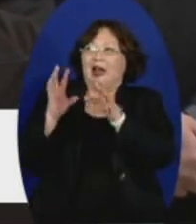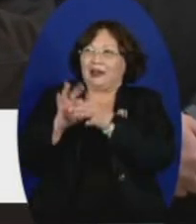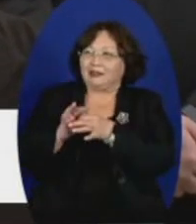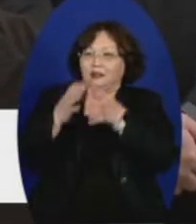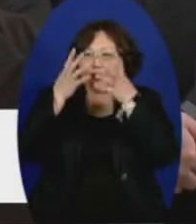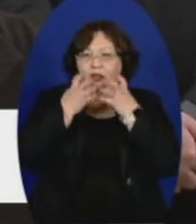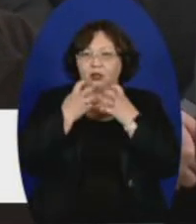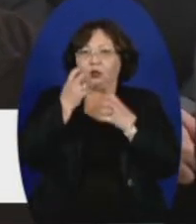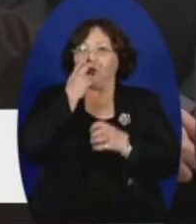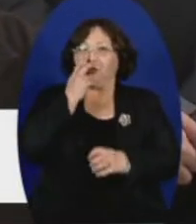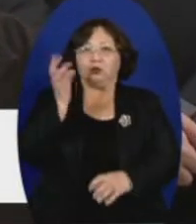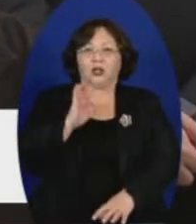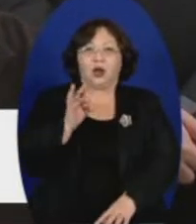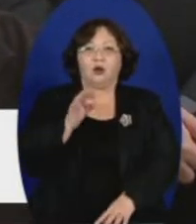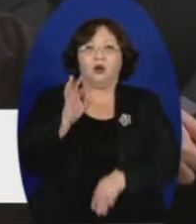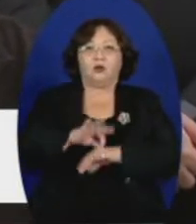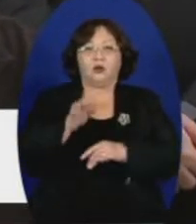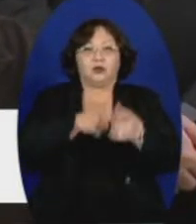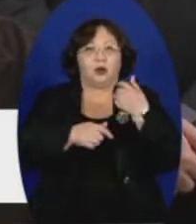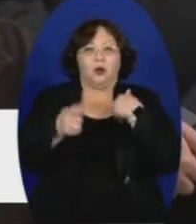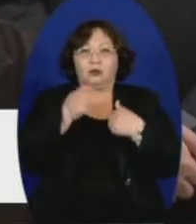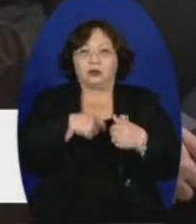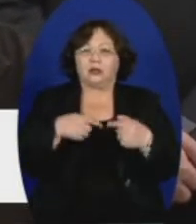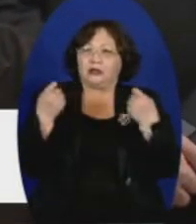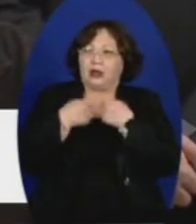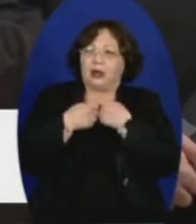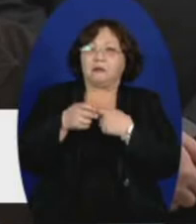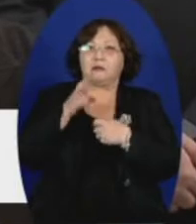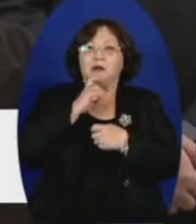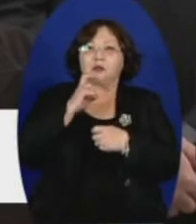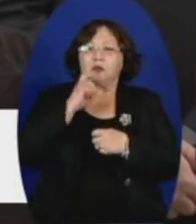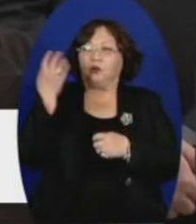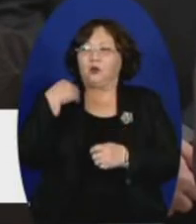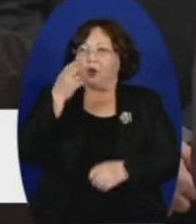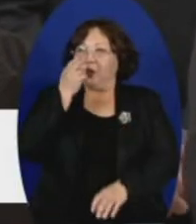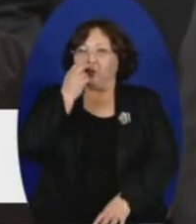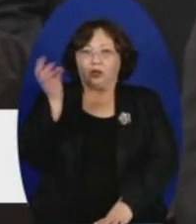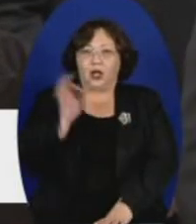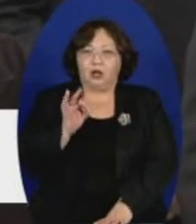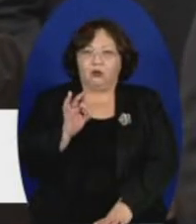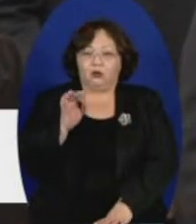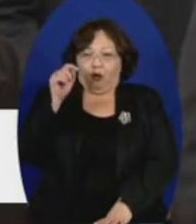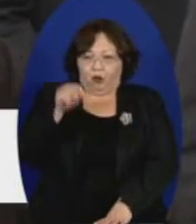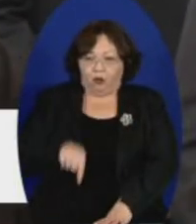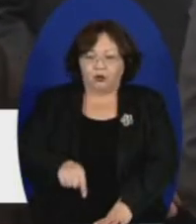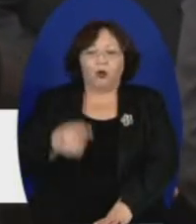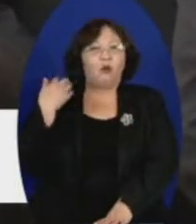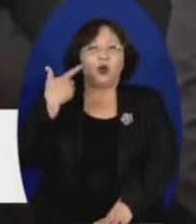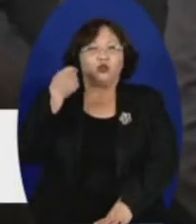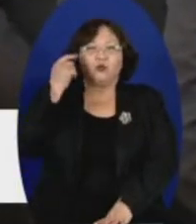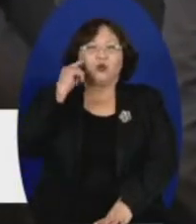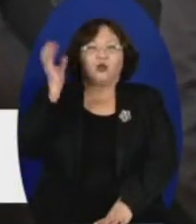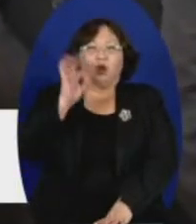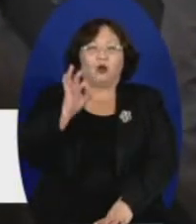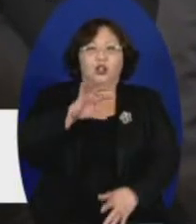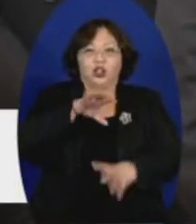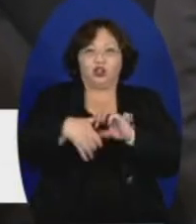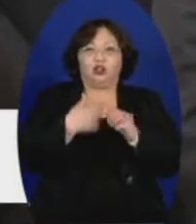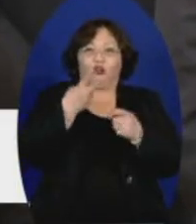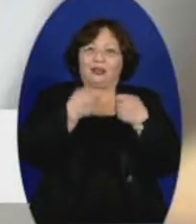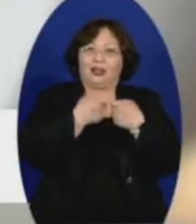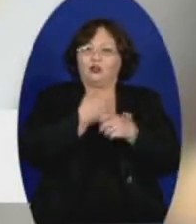өвчин зовлонтой учирч ийм дайн тулаантай ийм цаг үеийг одоо үзнэ гэж урд нь огт бодож явсангүй дэлхийн 2 дугаар дайнаас